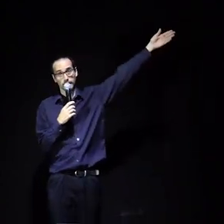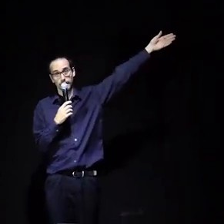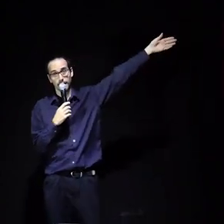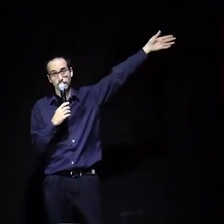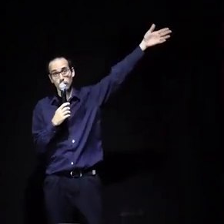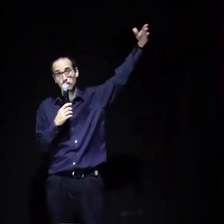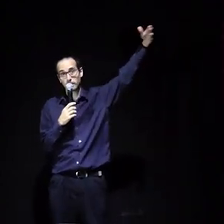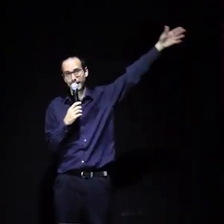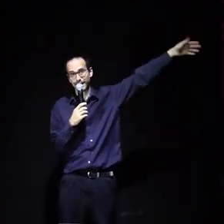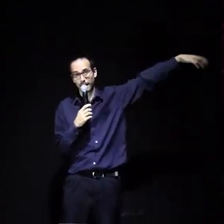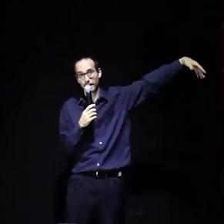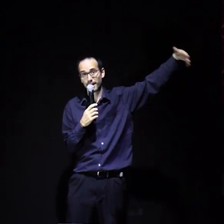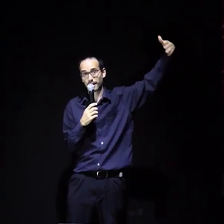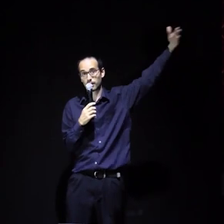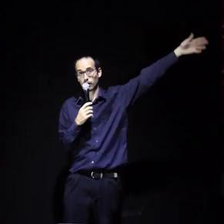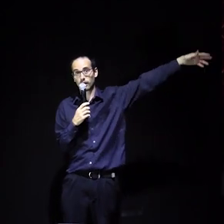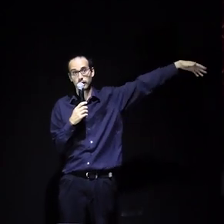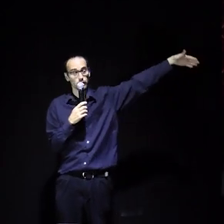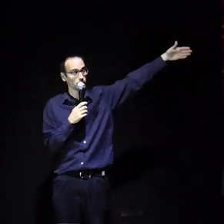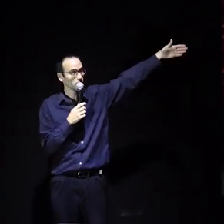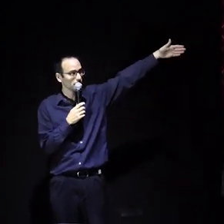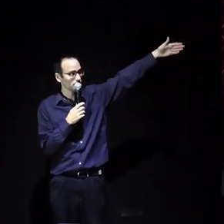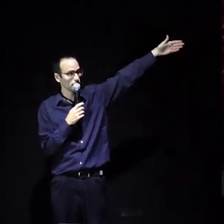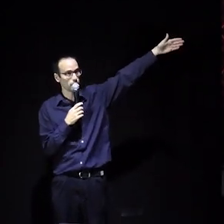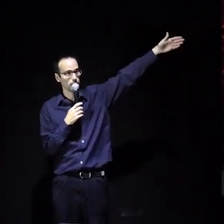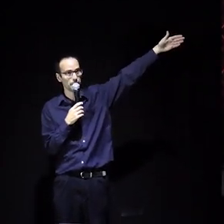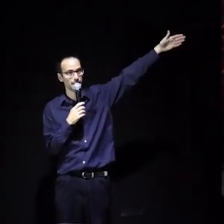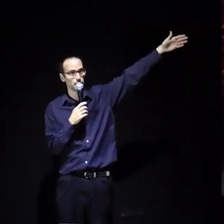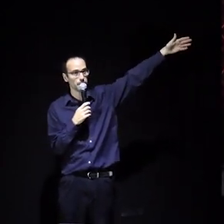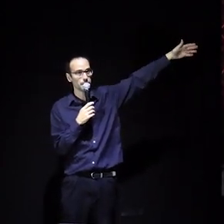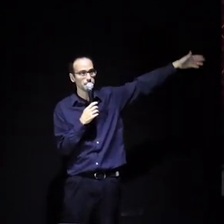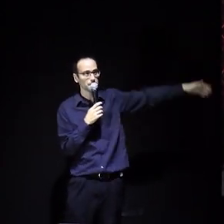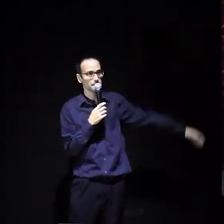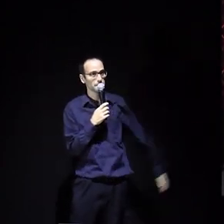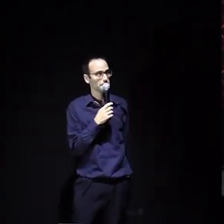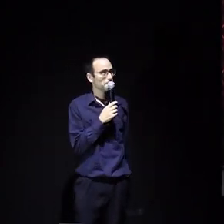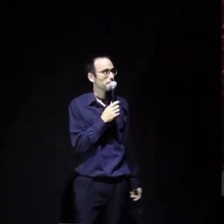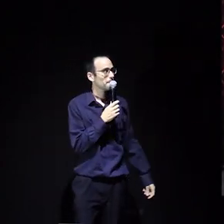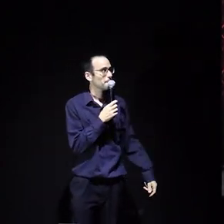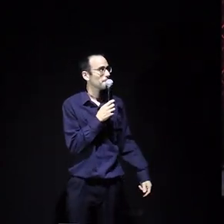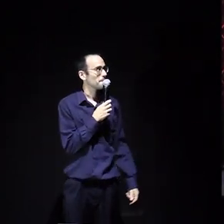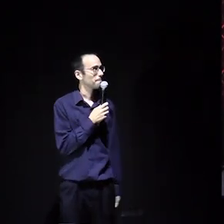que porten les llums, les càmeres, el so i tot això. Un aplaudiment per ells, sisplau.